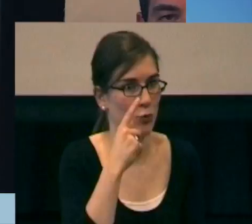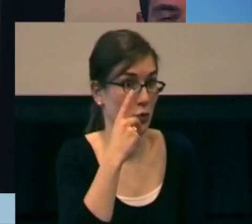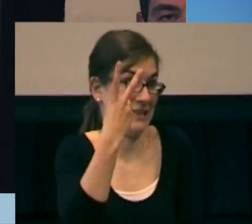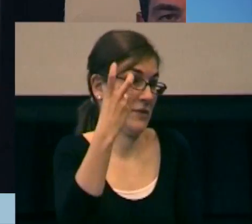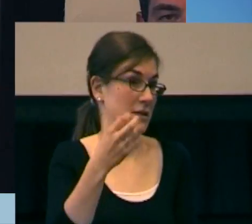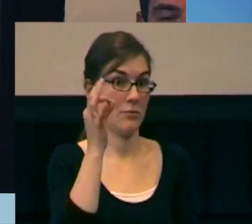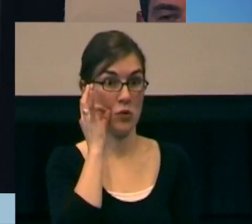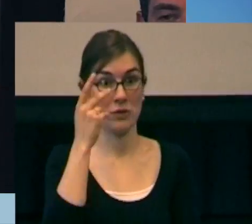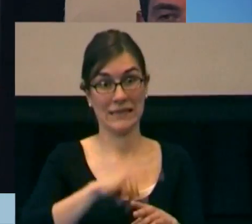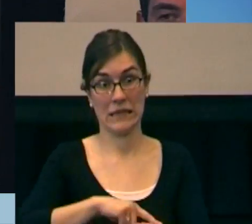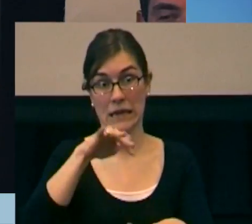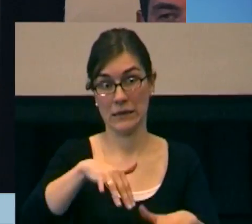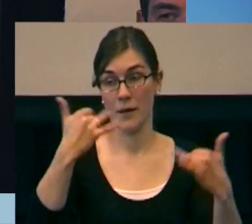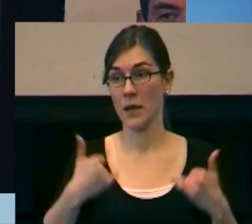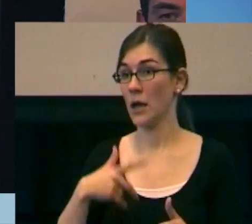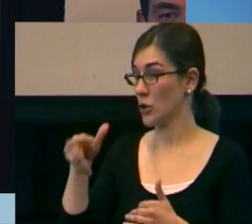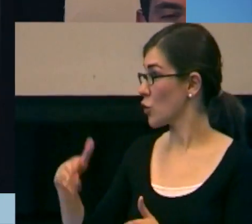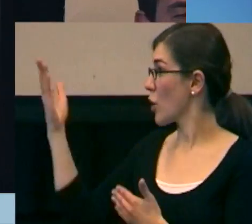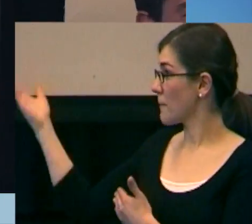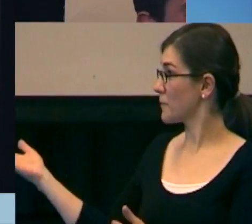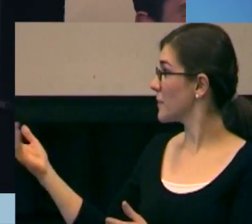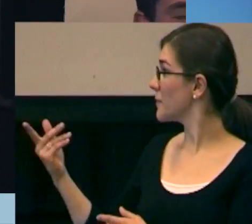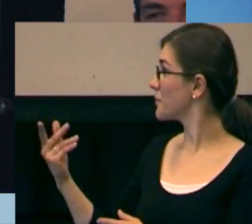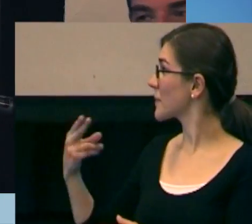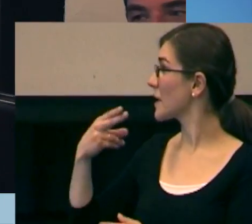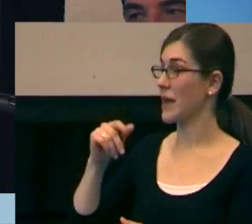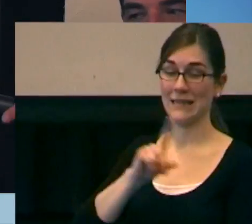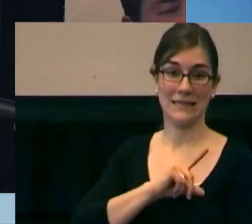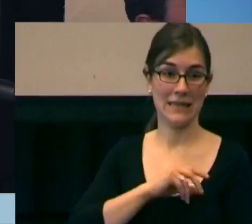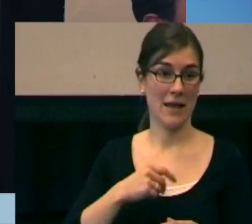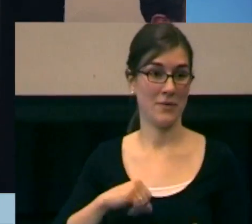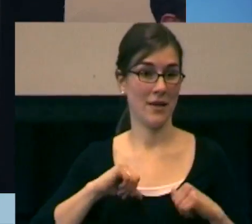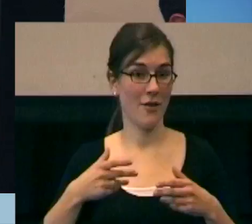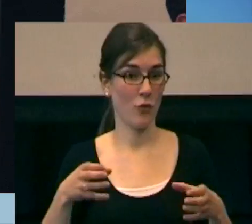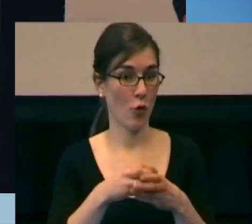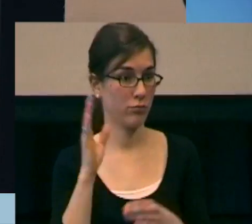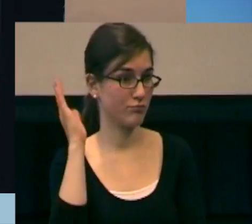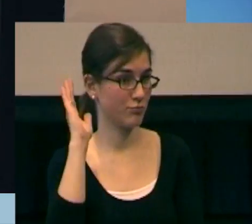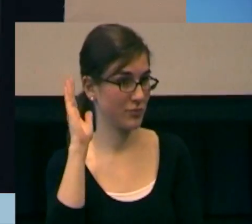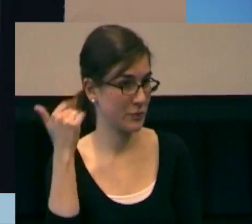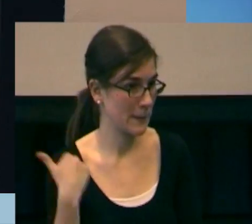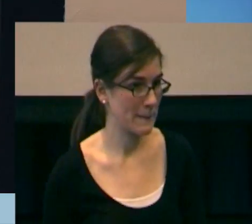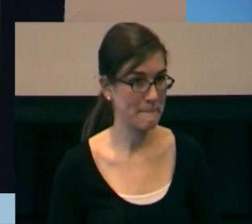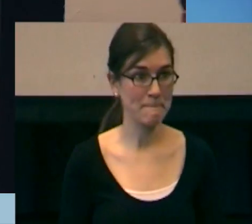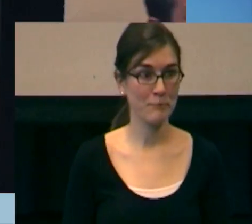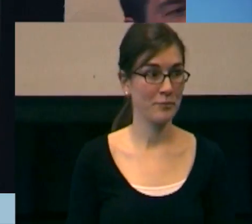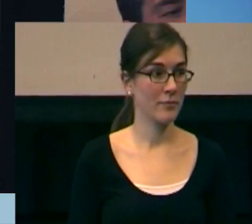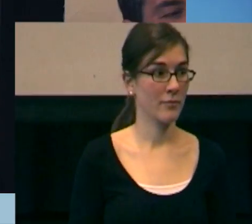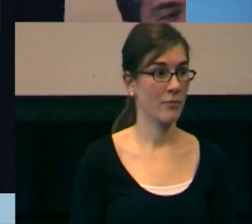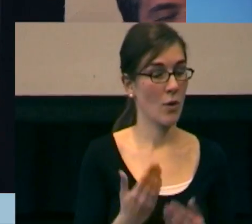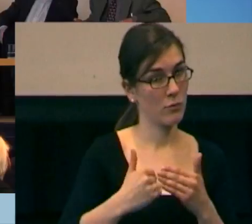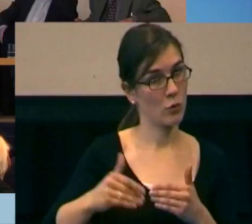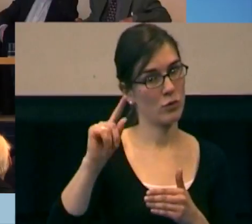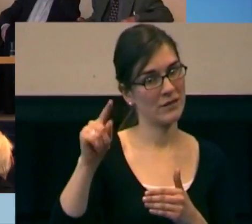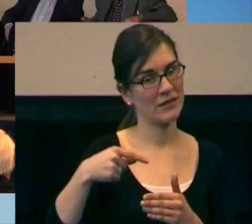Jetzt kommt noch dran der Herr Heinz Slotowicz von der Selbsthilfegruppe Prostatakrebs Kassel und